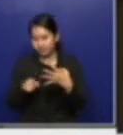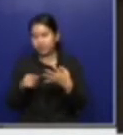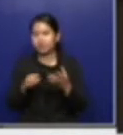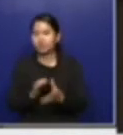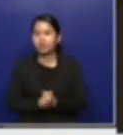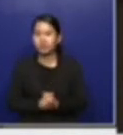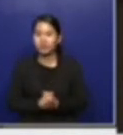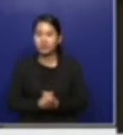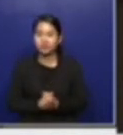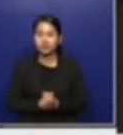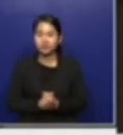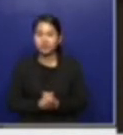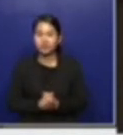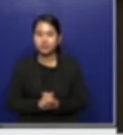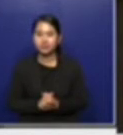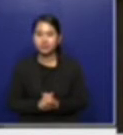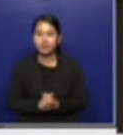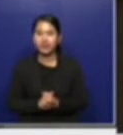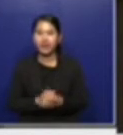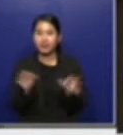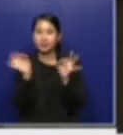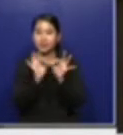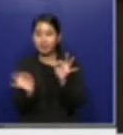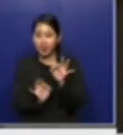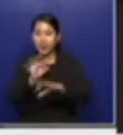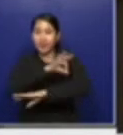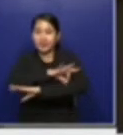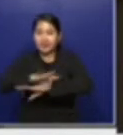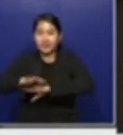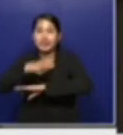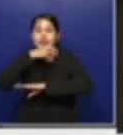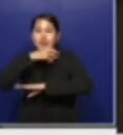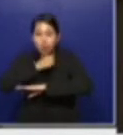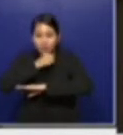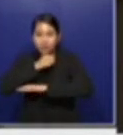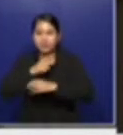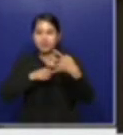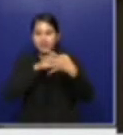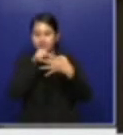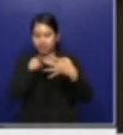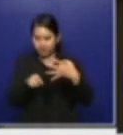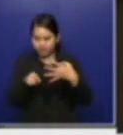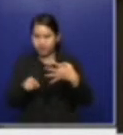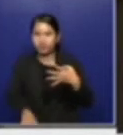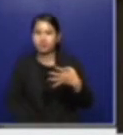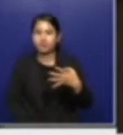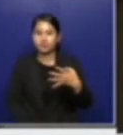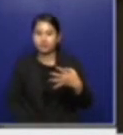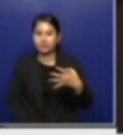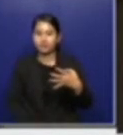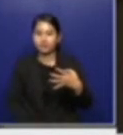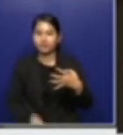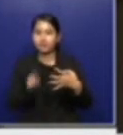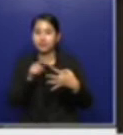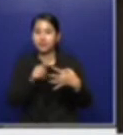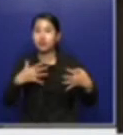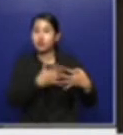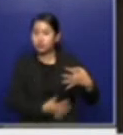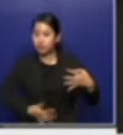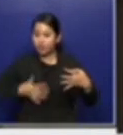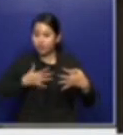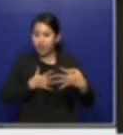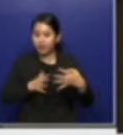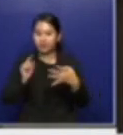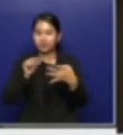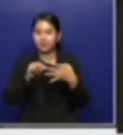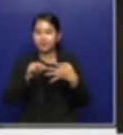งสีส้มนะครับสีแดงนี่ครับ4ด้านนี่คือเรื่องของระบบด้านสุขภาพระบบเ